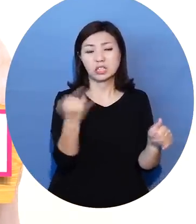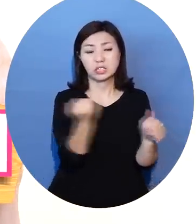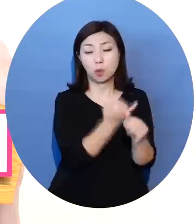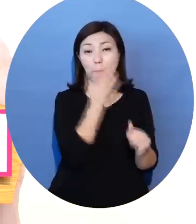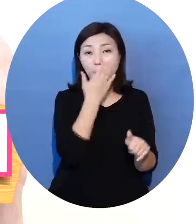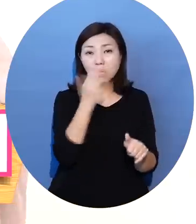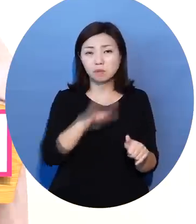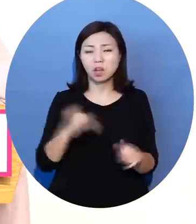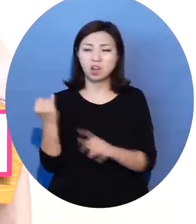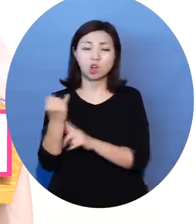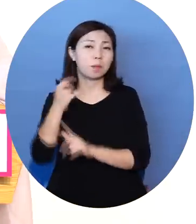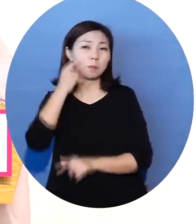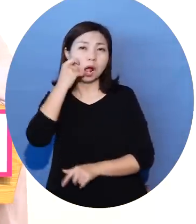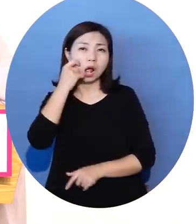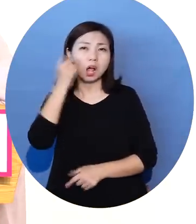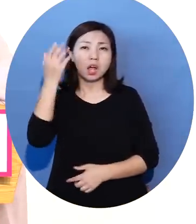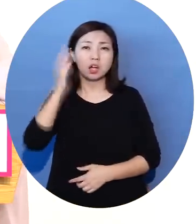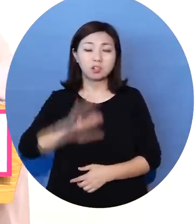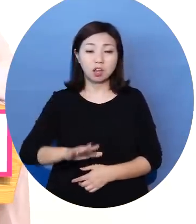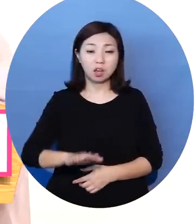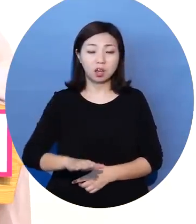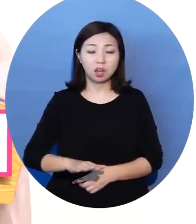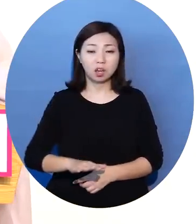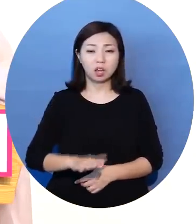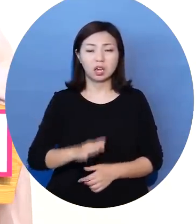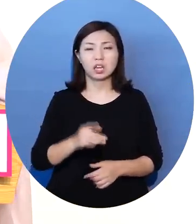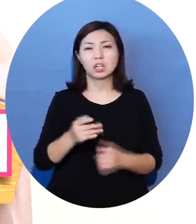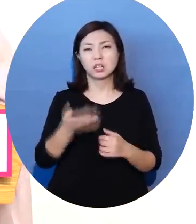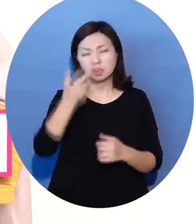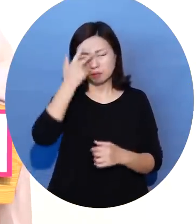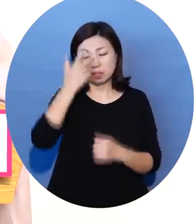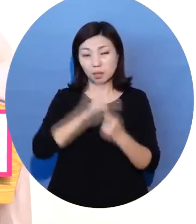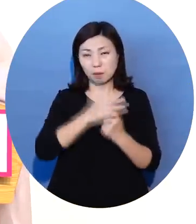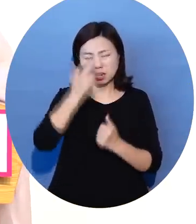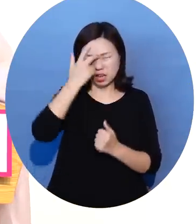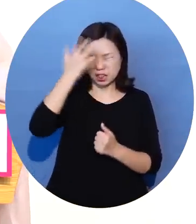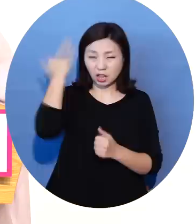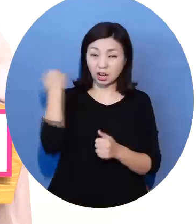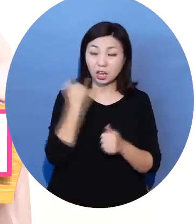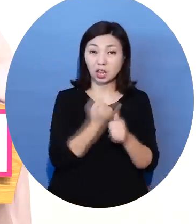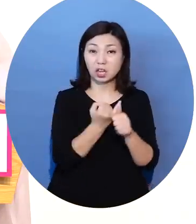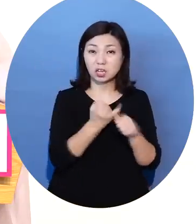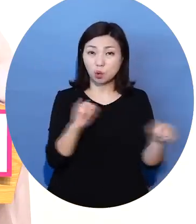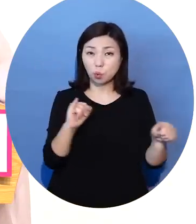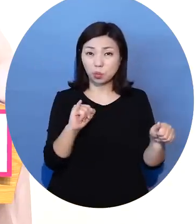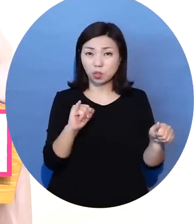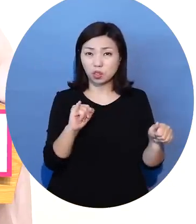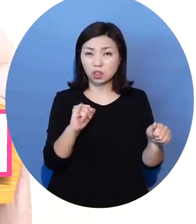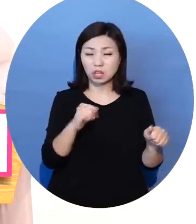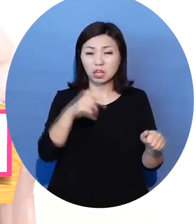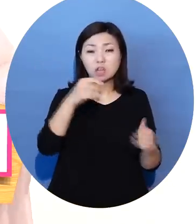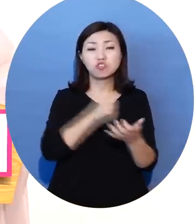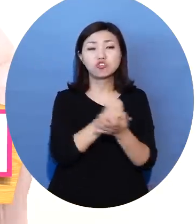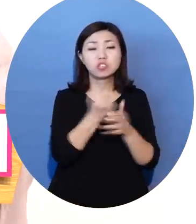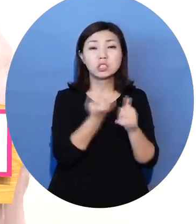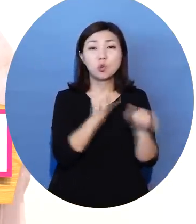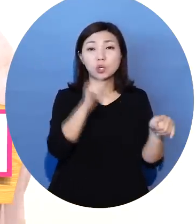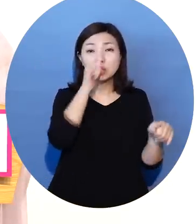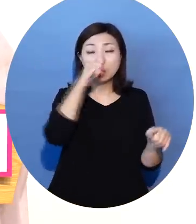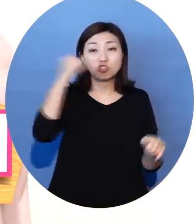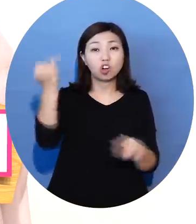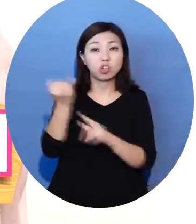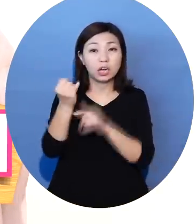없었어요? 없으니까 이혼수가 있다는 거는 불행이에요, 행운이에요? 불행이란 말이에요. 근데